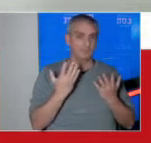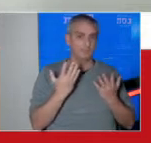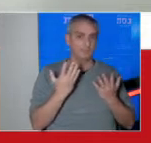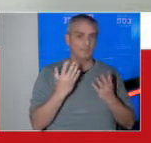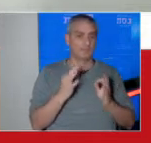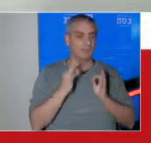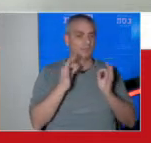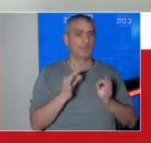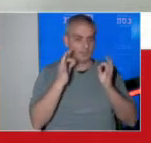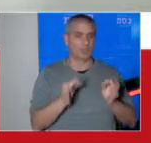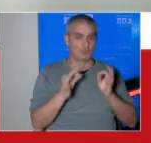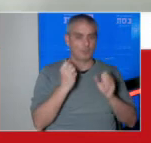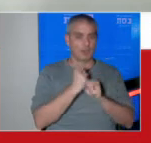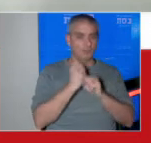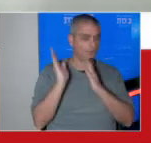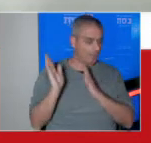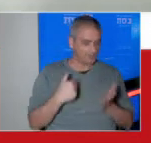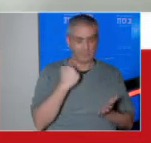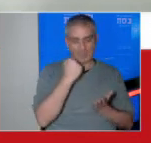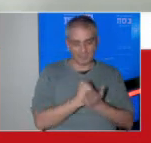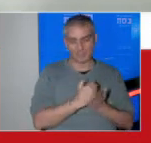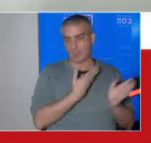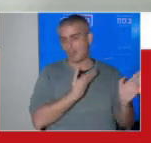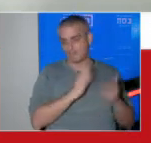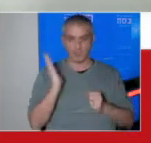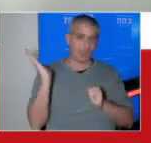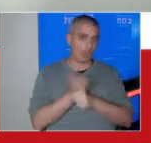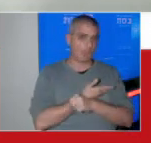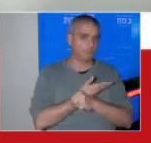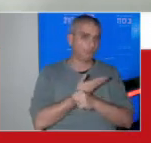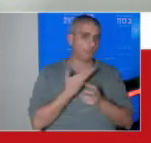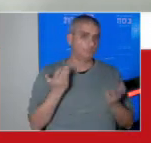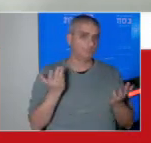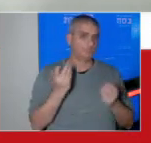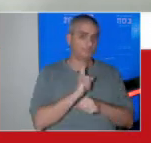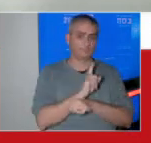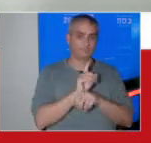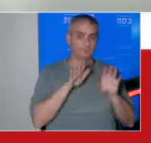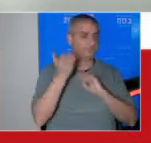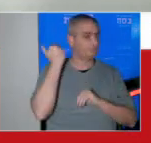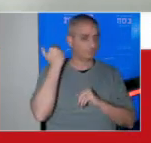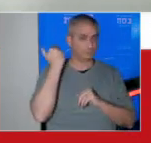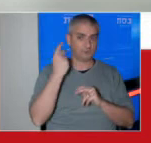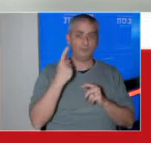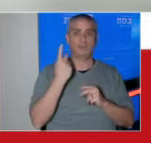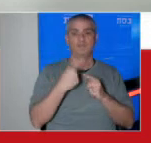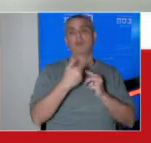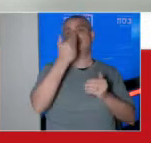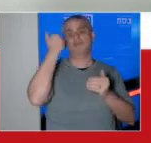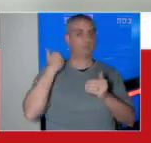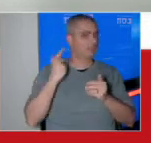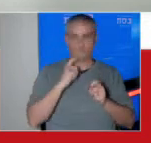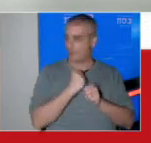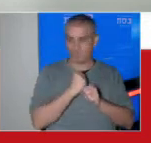בעצם דחיות להסדיר, לפנות, להרוס את העניין. ובזמן הממשלה הקודמת, ואחת לפניה, הם